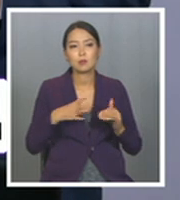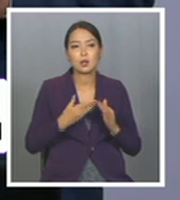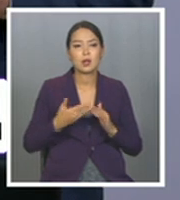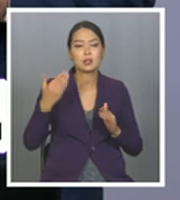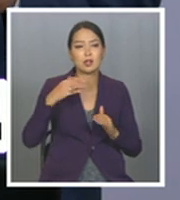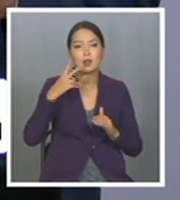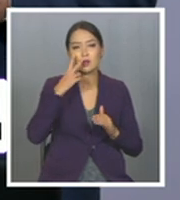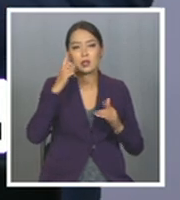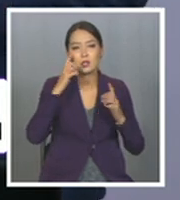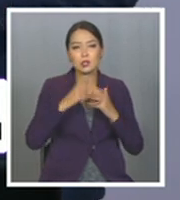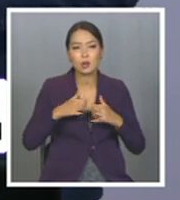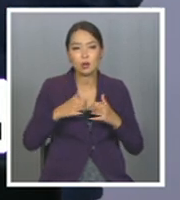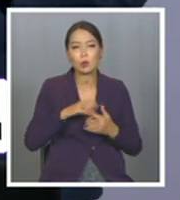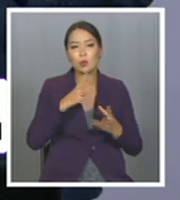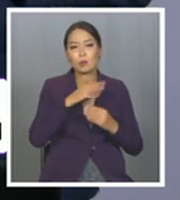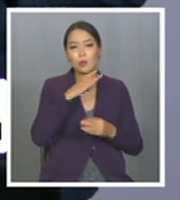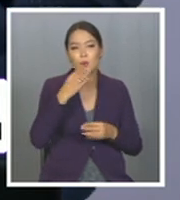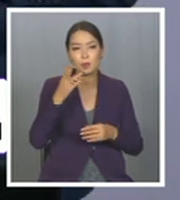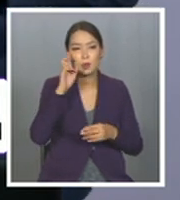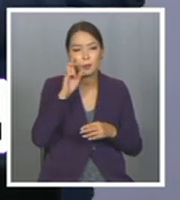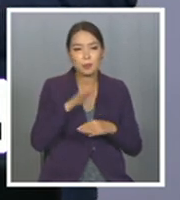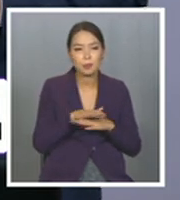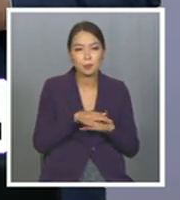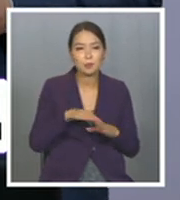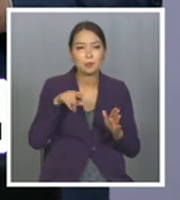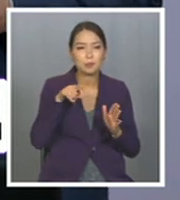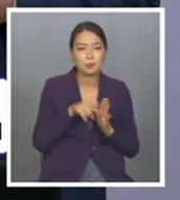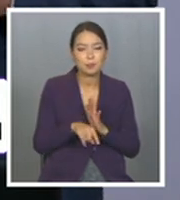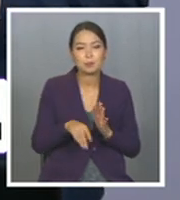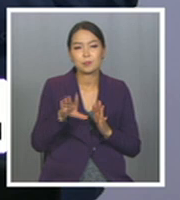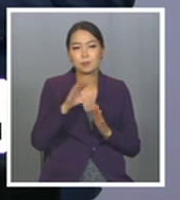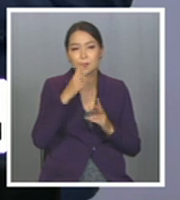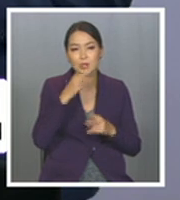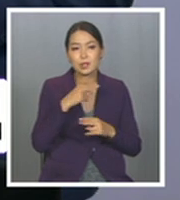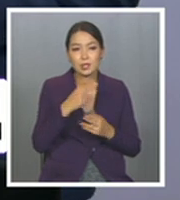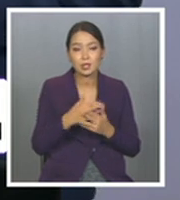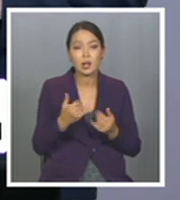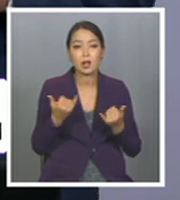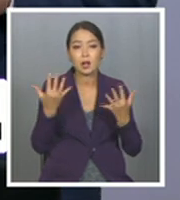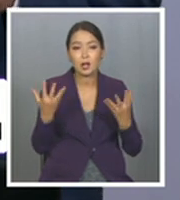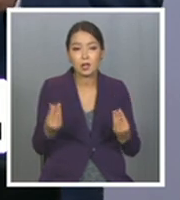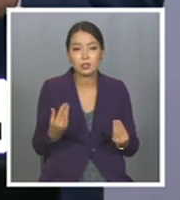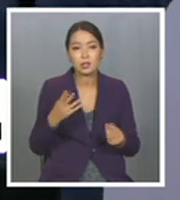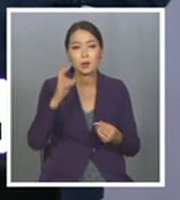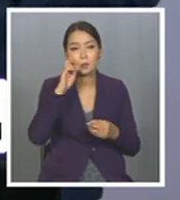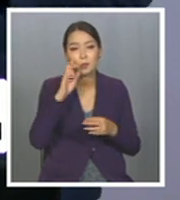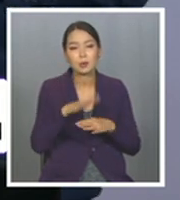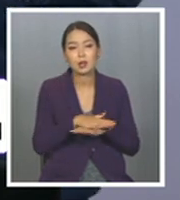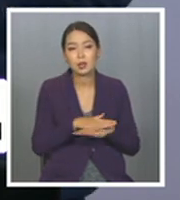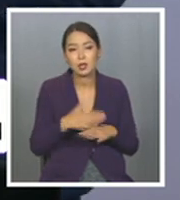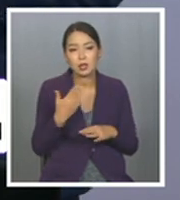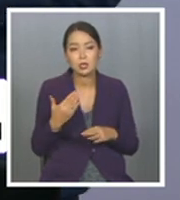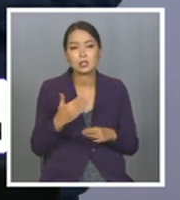қарасақ, көбінесе олар мемлекеттің ішкі саяси жағдайына назар аударды. Ал ендігі кезекте мемлекеттің табиғи